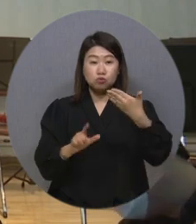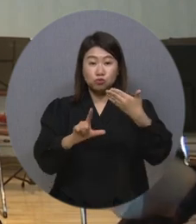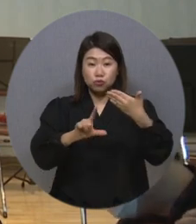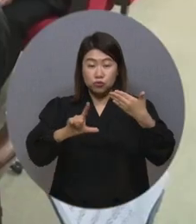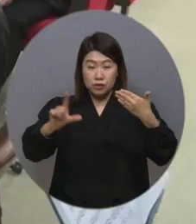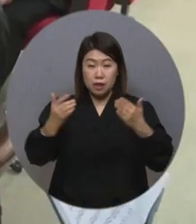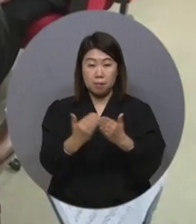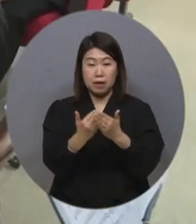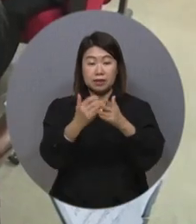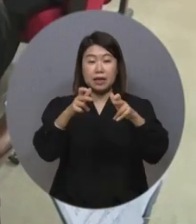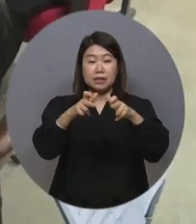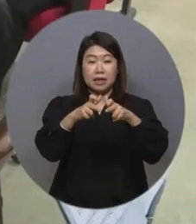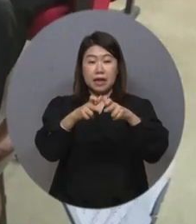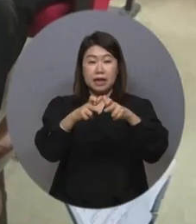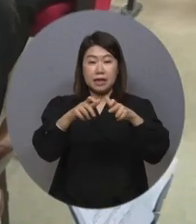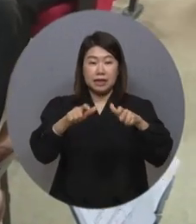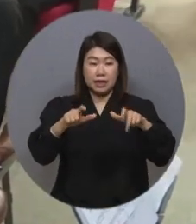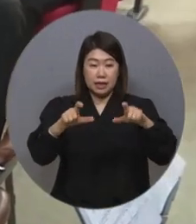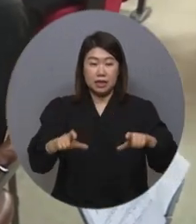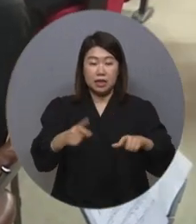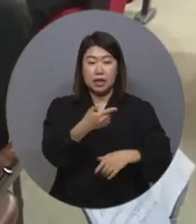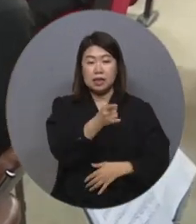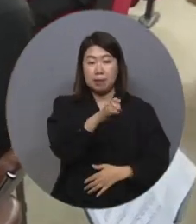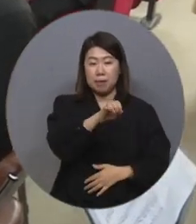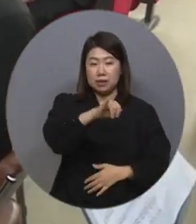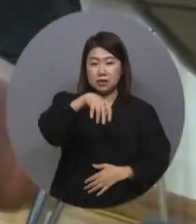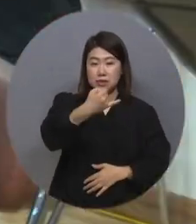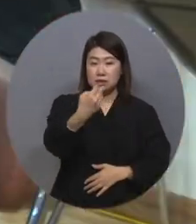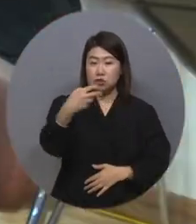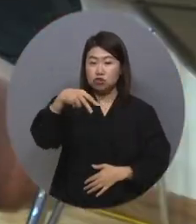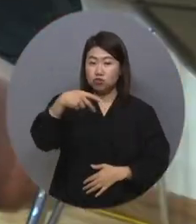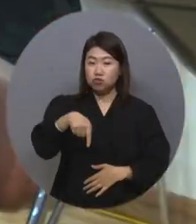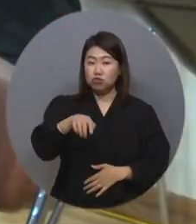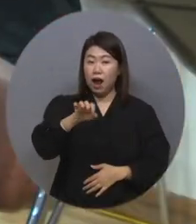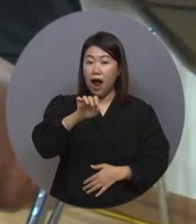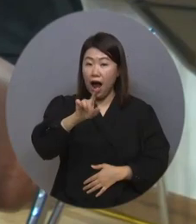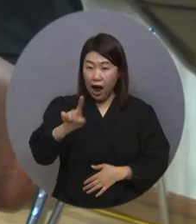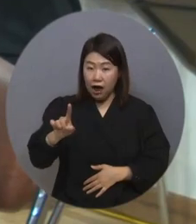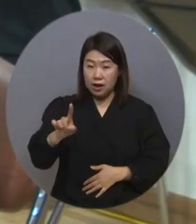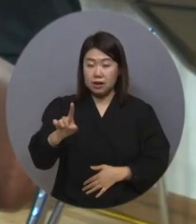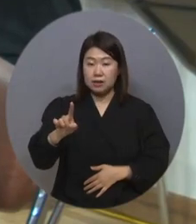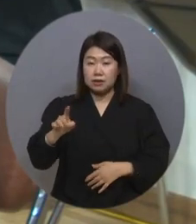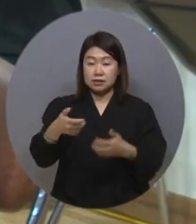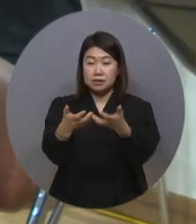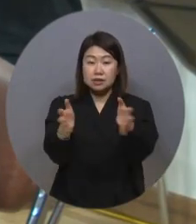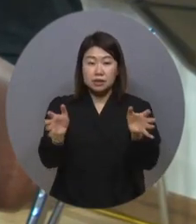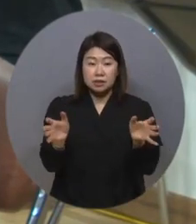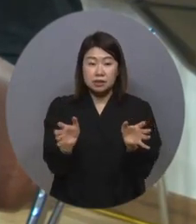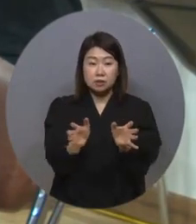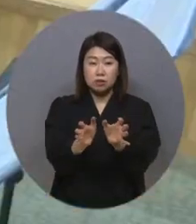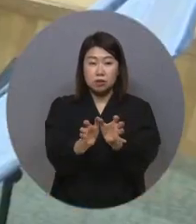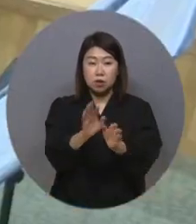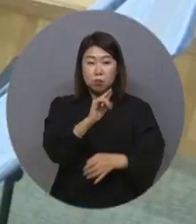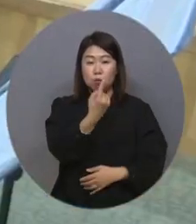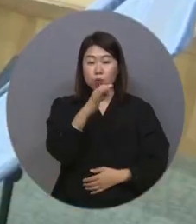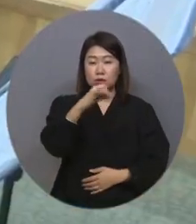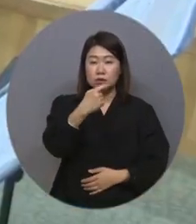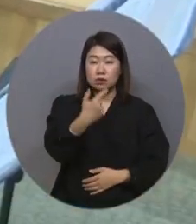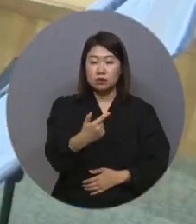발달장애인들로 구성된 네페스루아 오케스트라의 연주회가 보은군 보은문화원에서 열렸습니다.